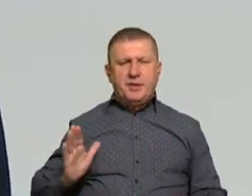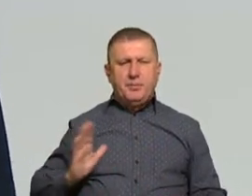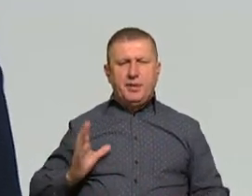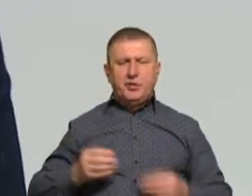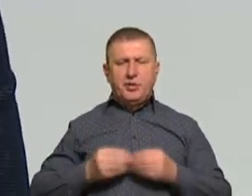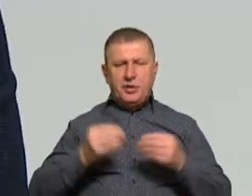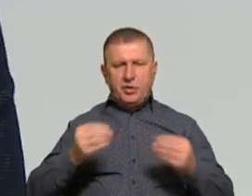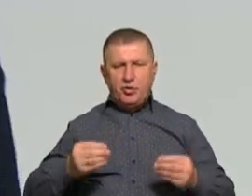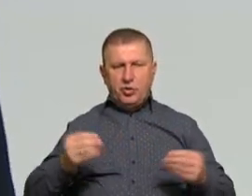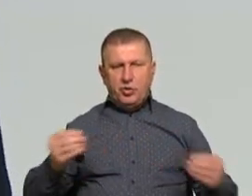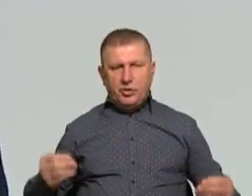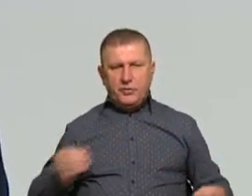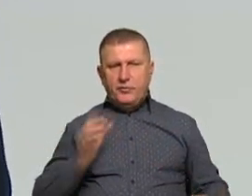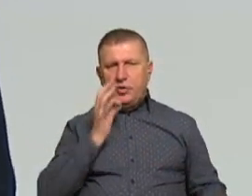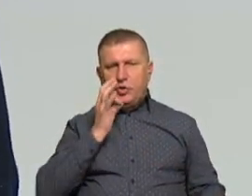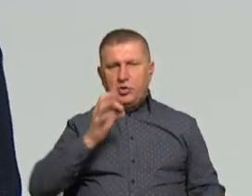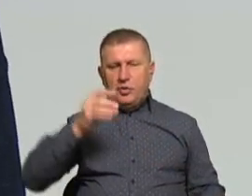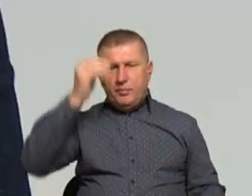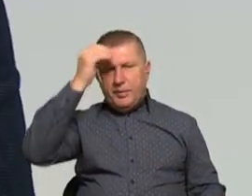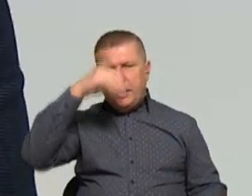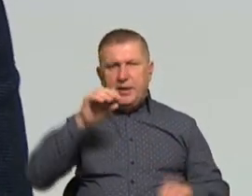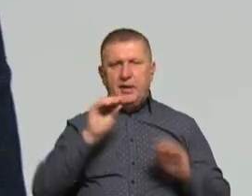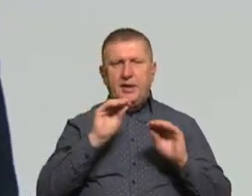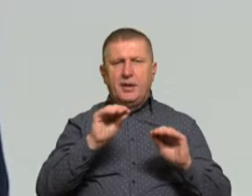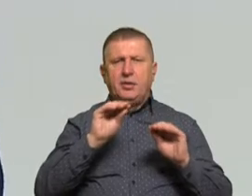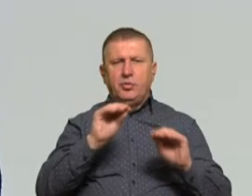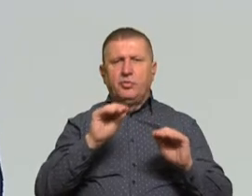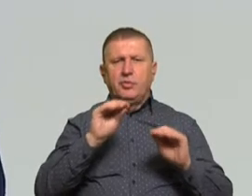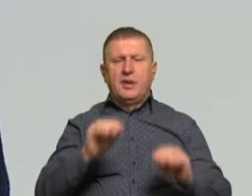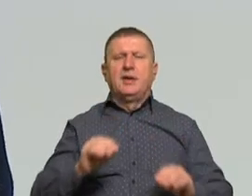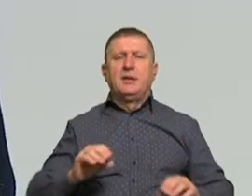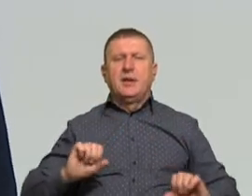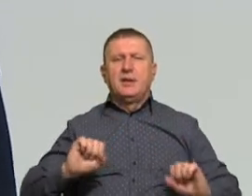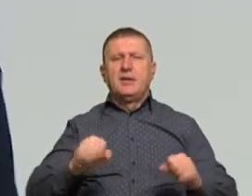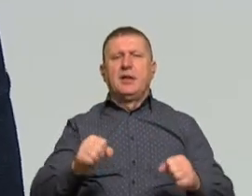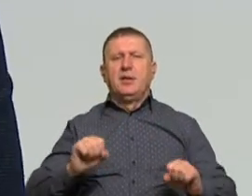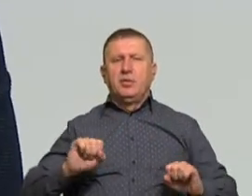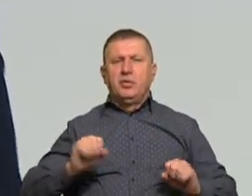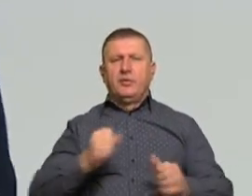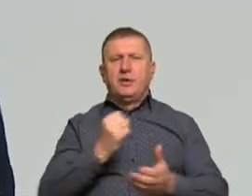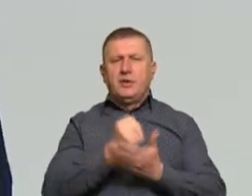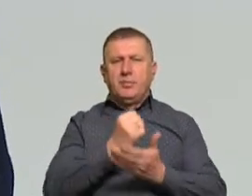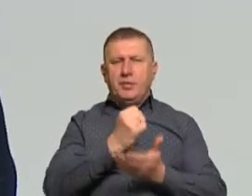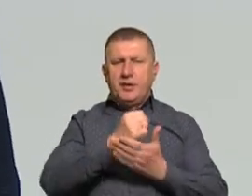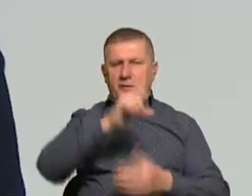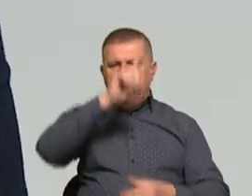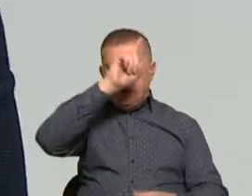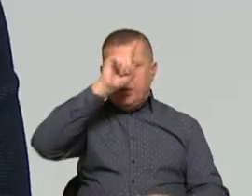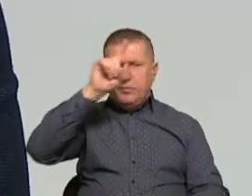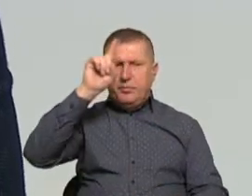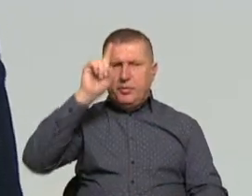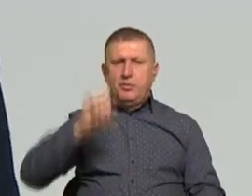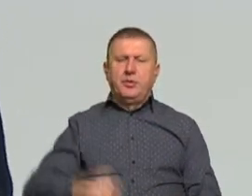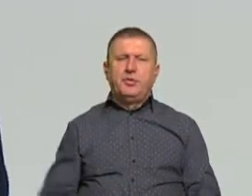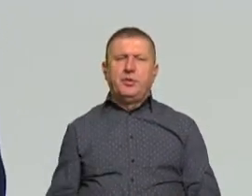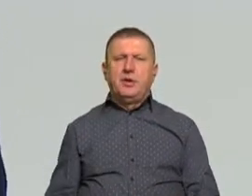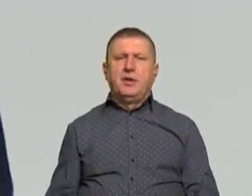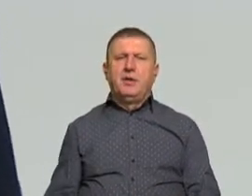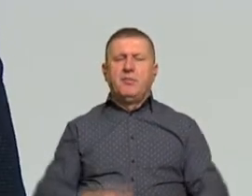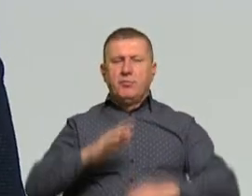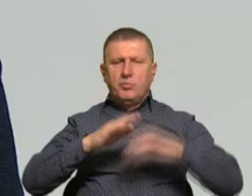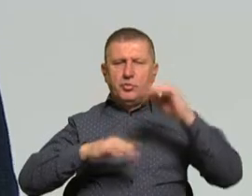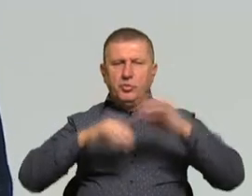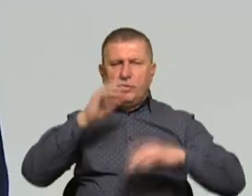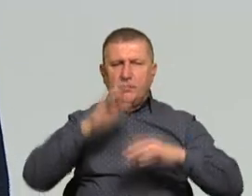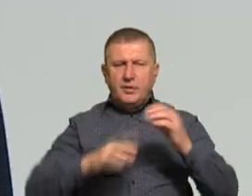którego podstawą jest dobra edukacja, w mieście, które jest zaangażowane w sprawy społeczne, które jest aktywne w sferze